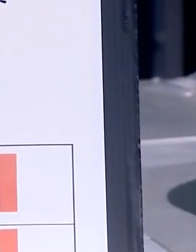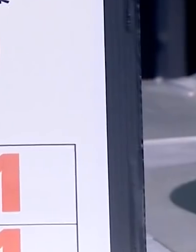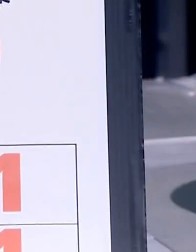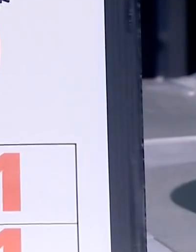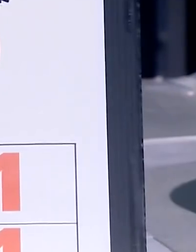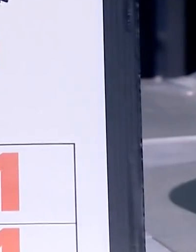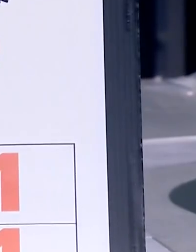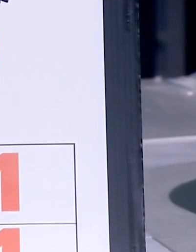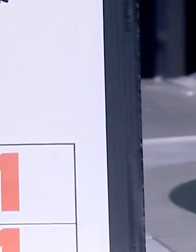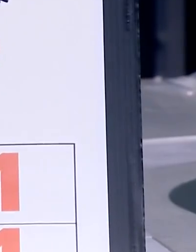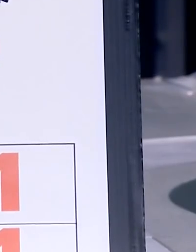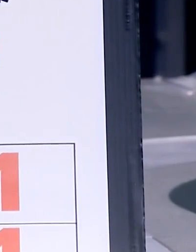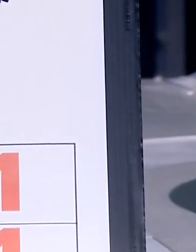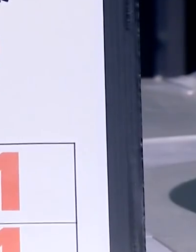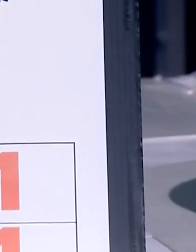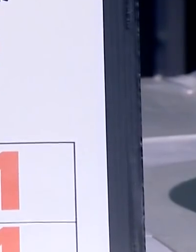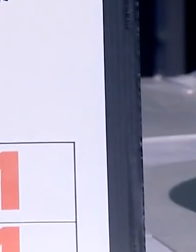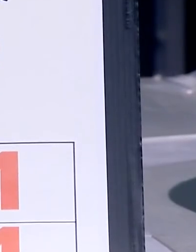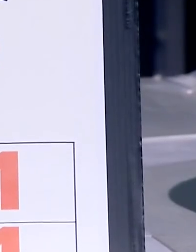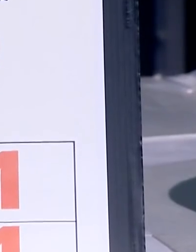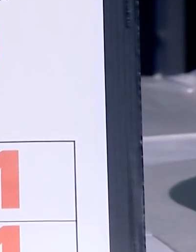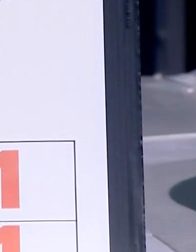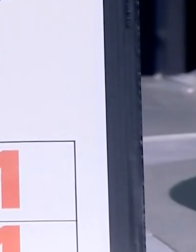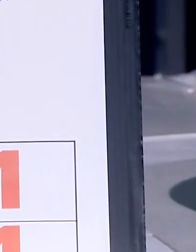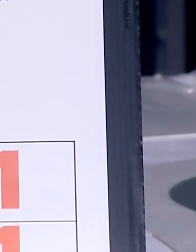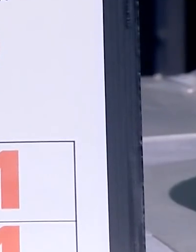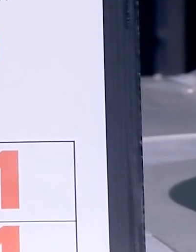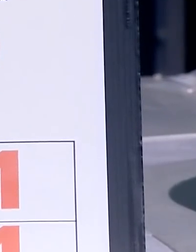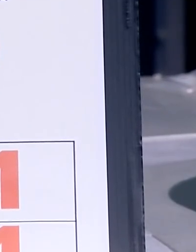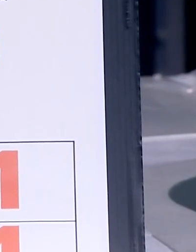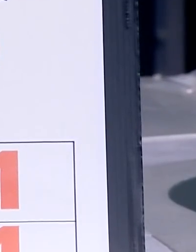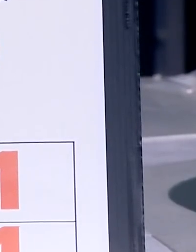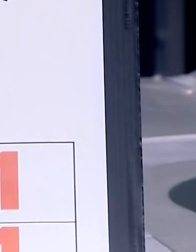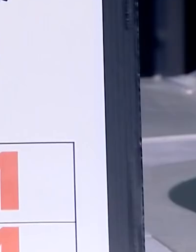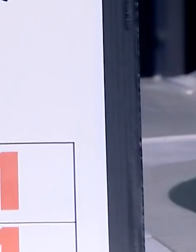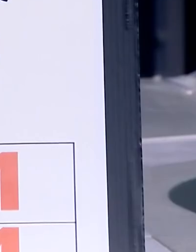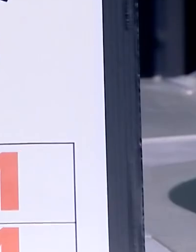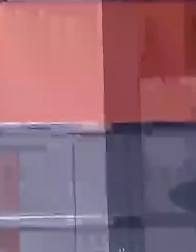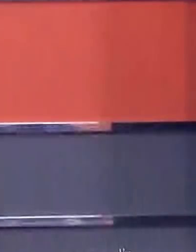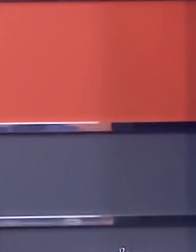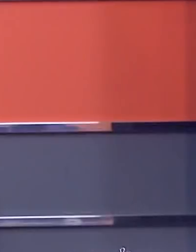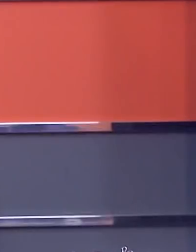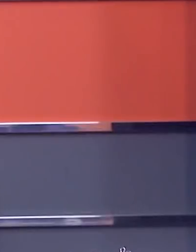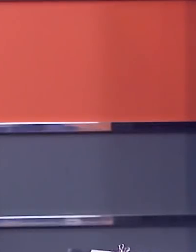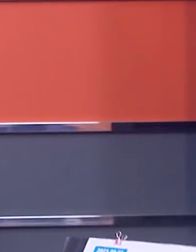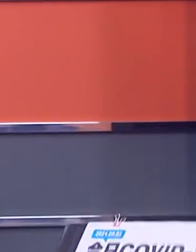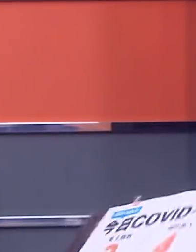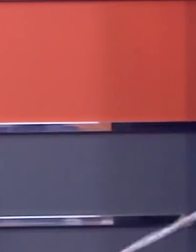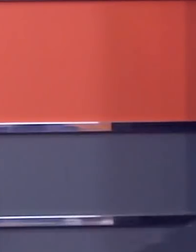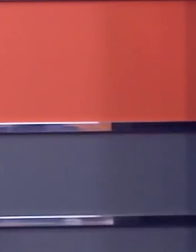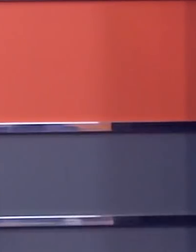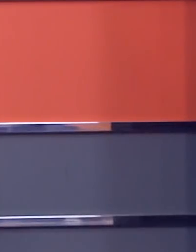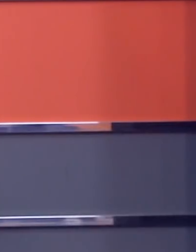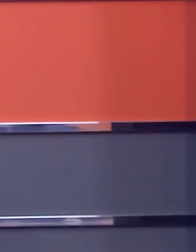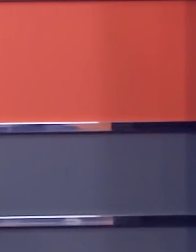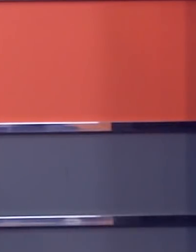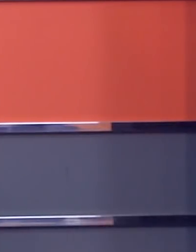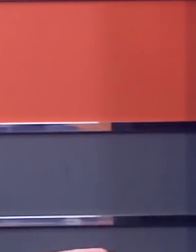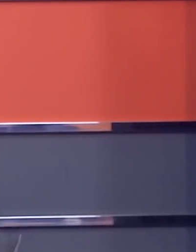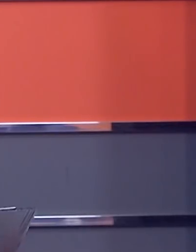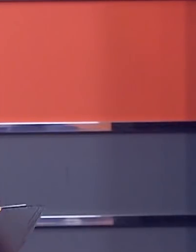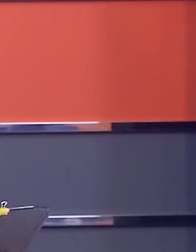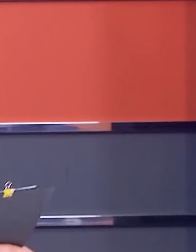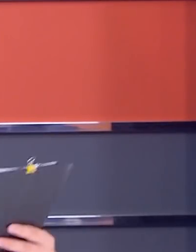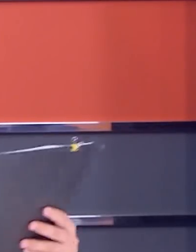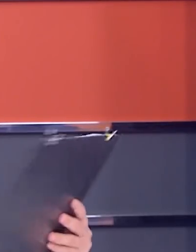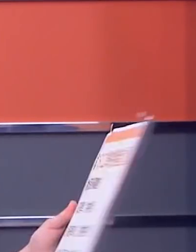看，像是那个其中一个机师哦，他就传染给他的小朋友，那在学校方面呢，就变成是一个拉警报的状况。所以我们整体来看到的